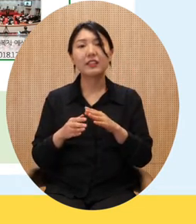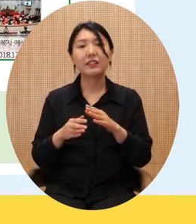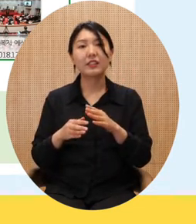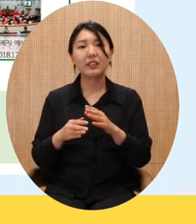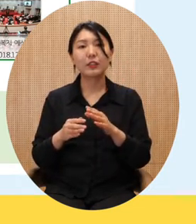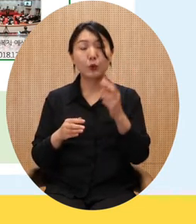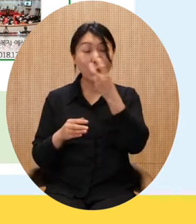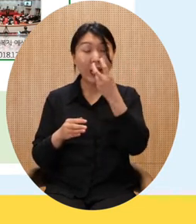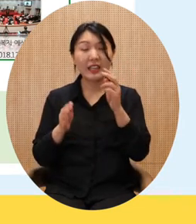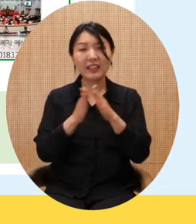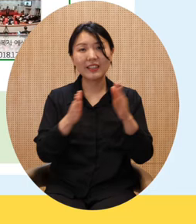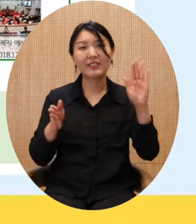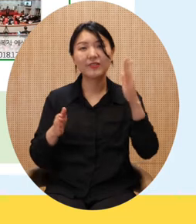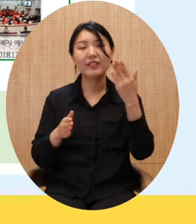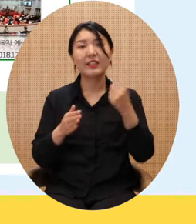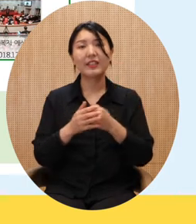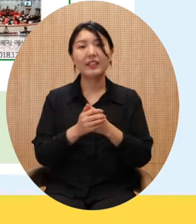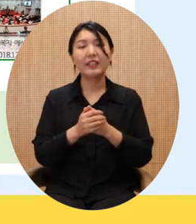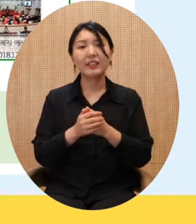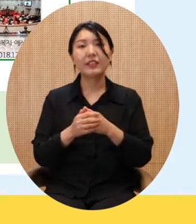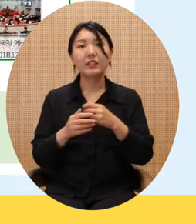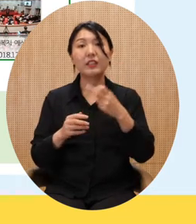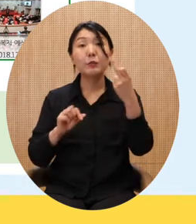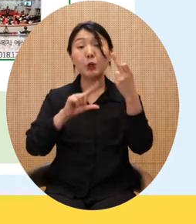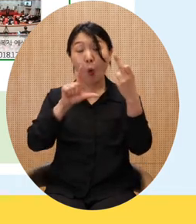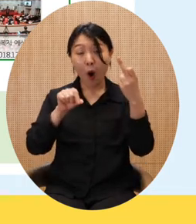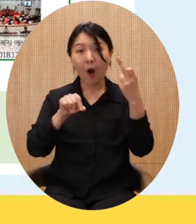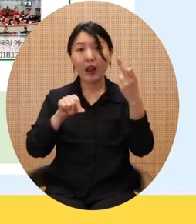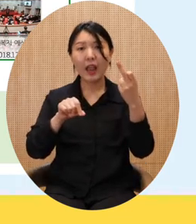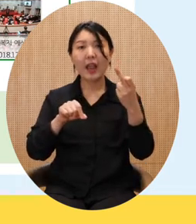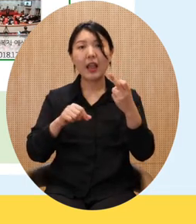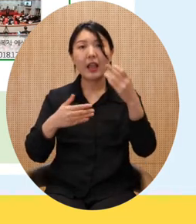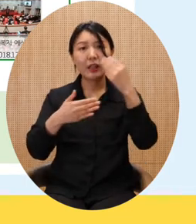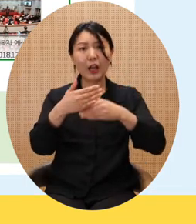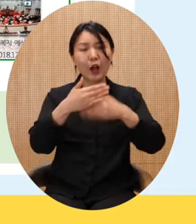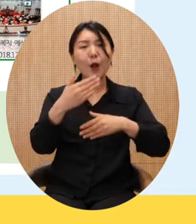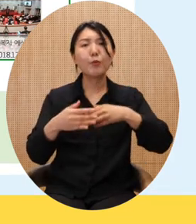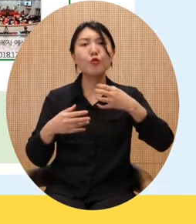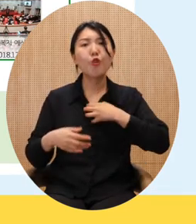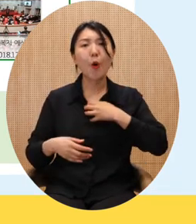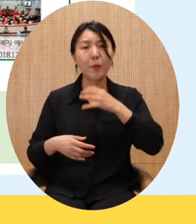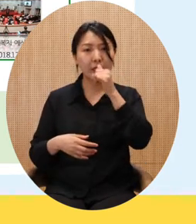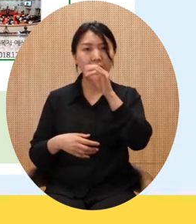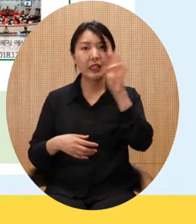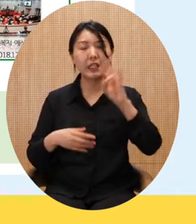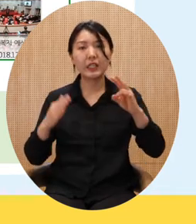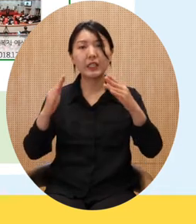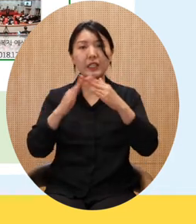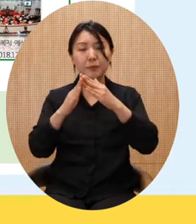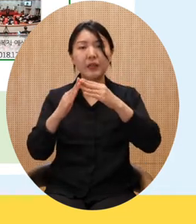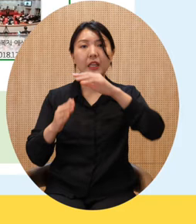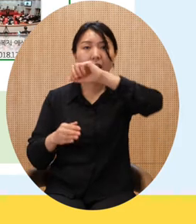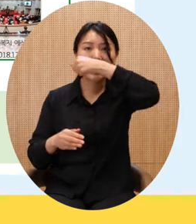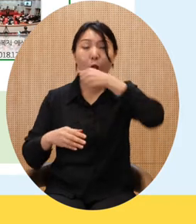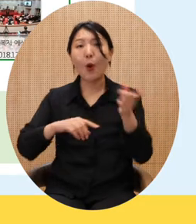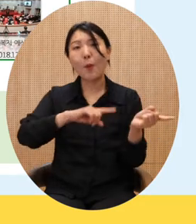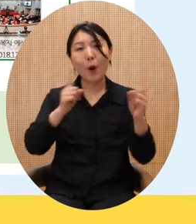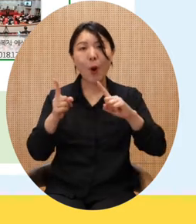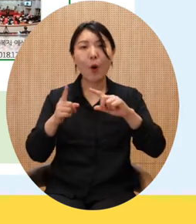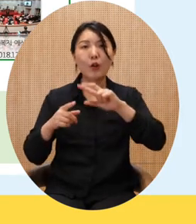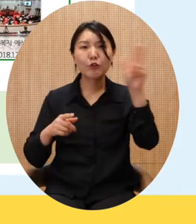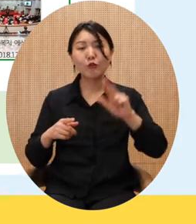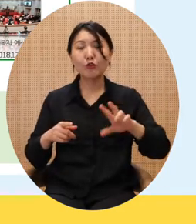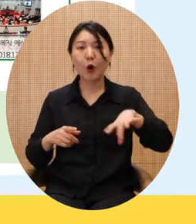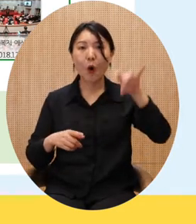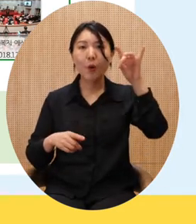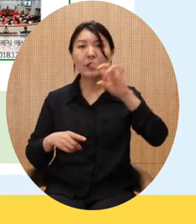시작하였습니다. 그리고 그해 12월에는 삭감 위기에 있는 시흥형 주거복지 예산을 살리고 또 전국 최초로